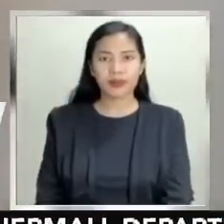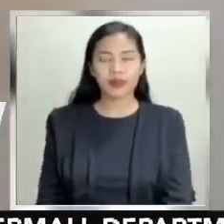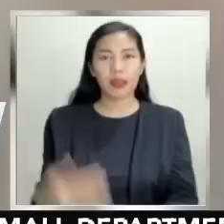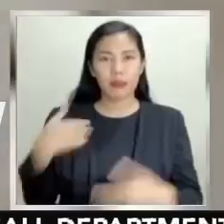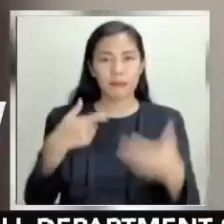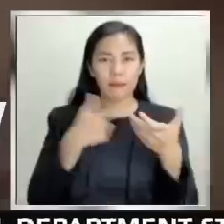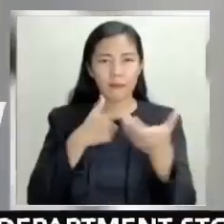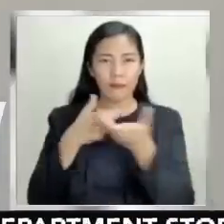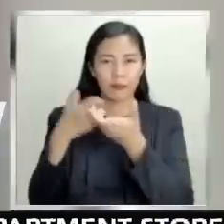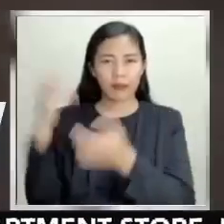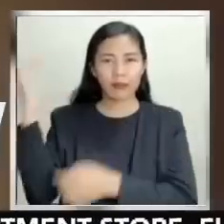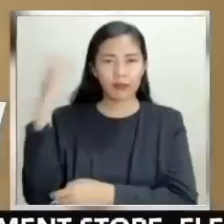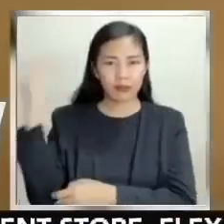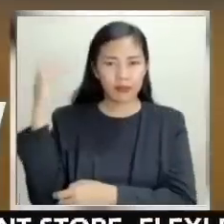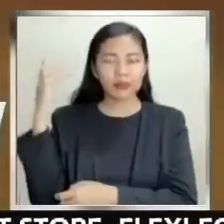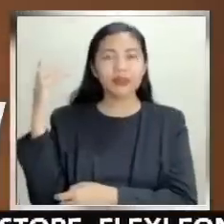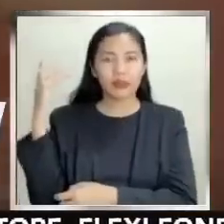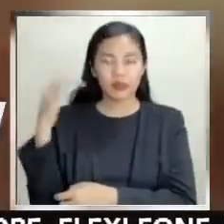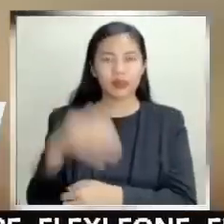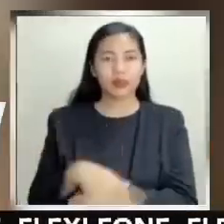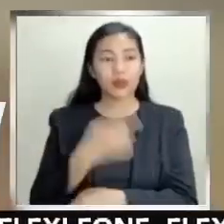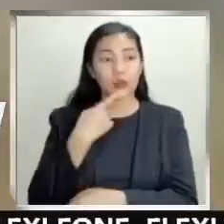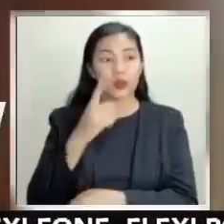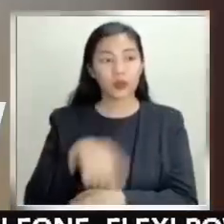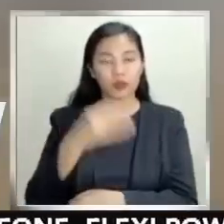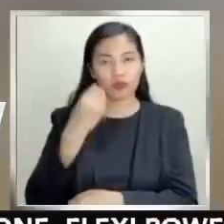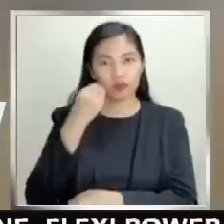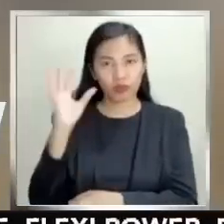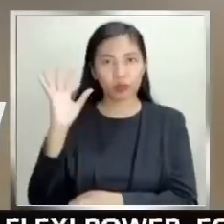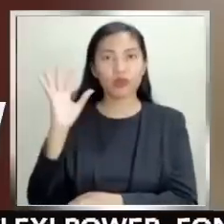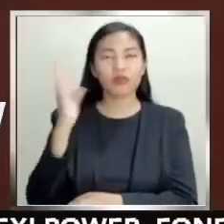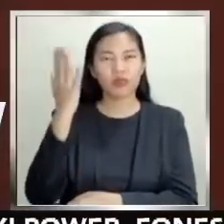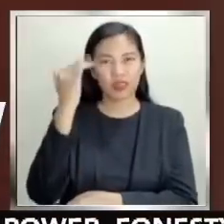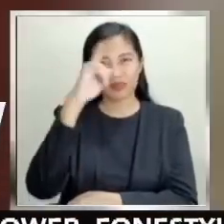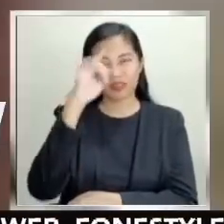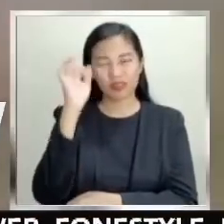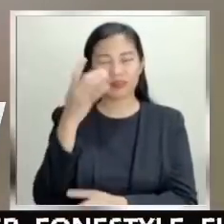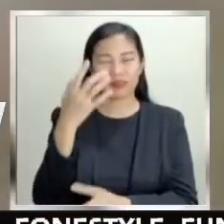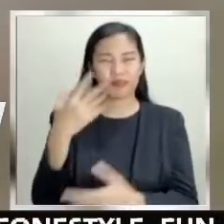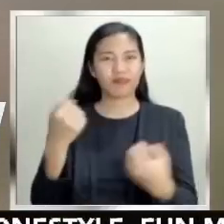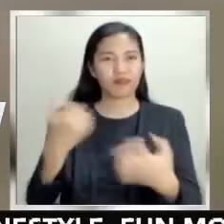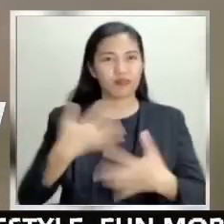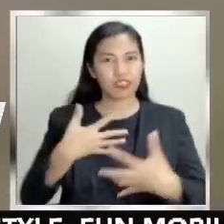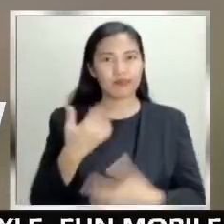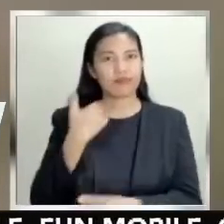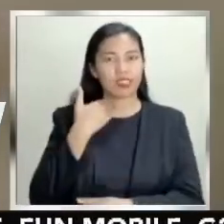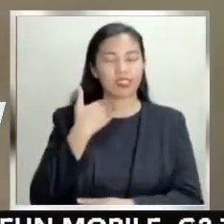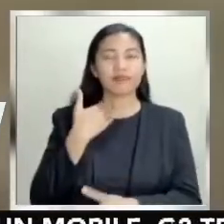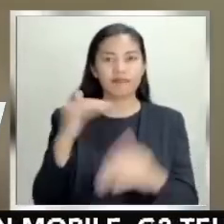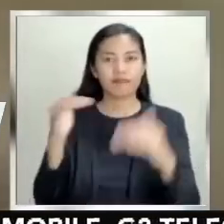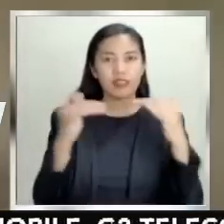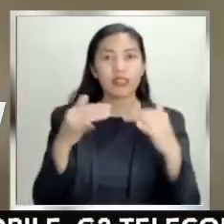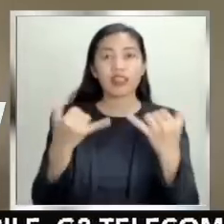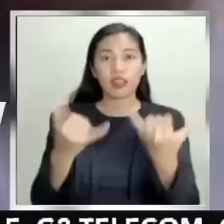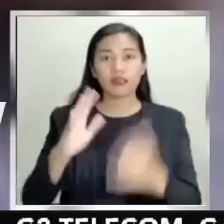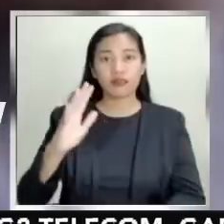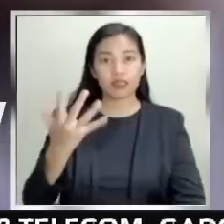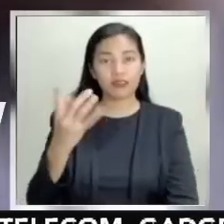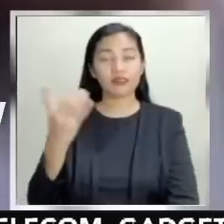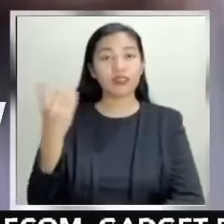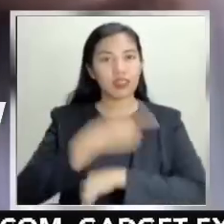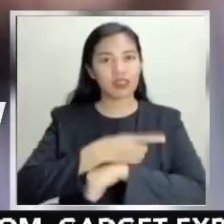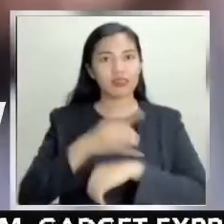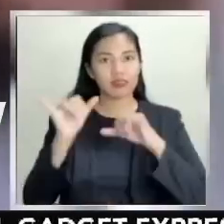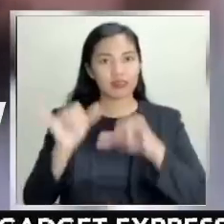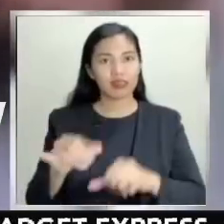Agad daw silang pinauwi sa kanilang tirahan sa takot na maipit sila sa bakbakan. Ngayon, ikalimang araw na nilang nakakulong sa bahay. Wala